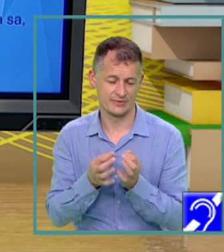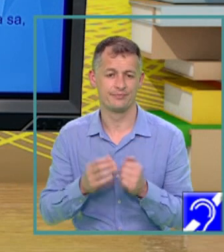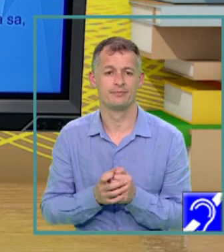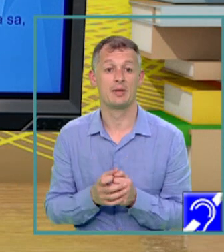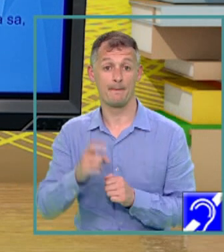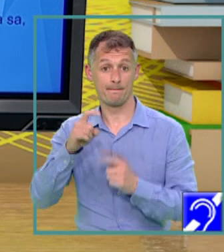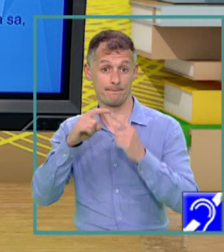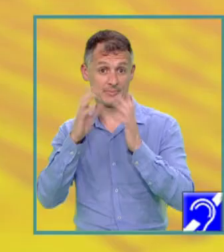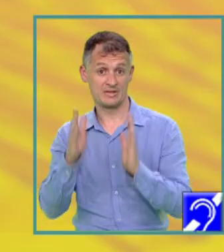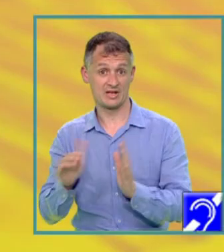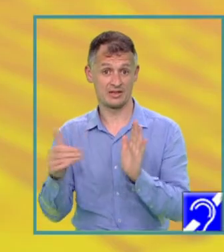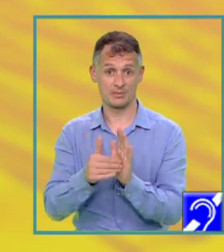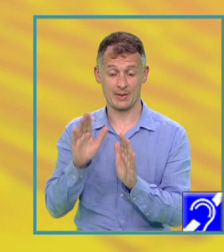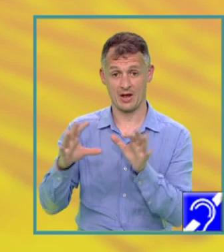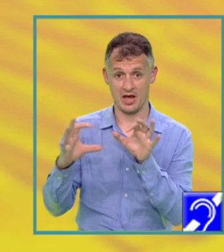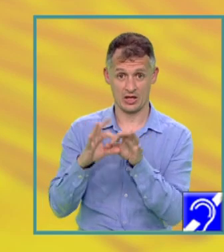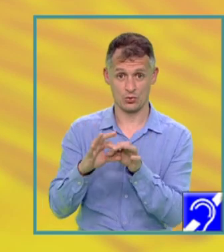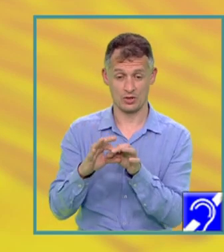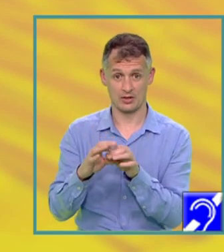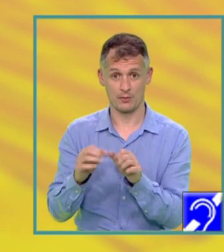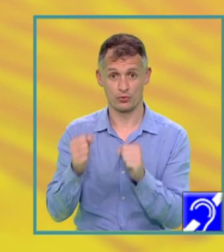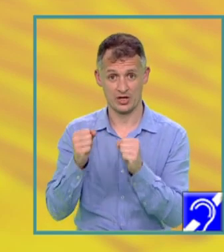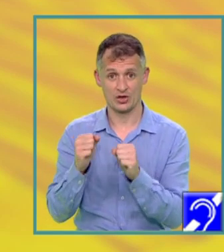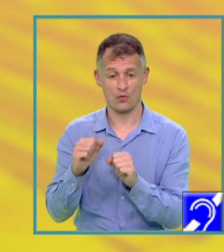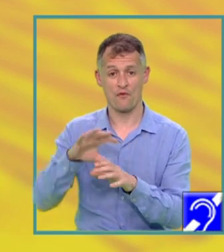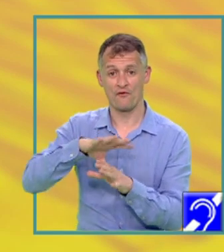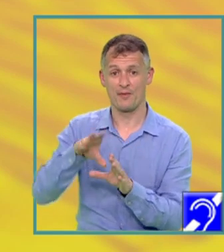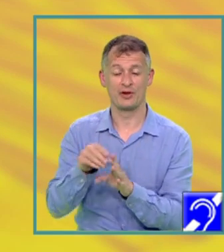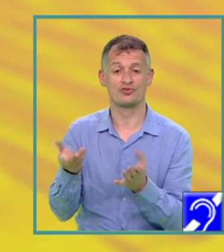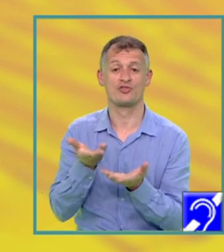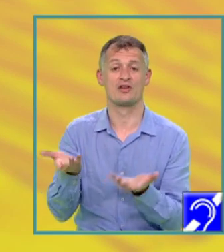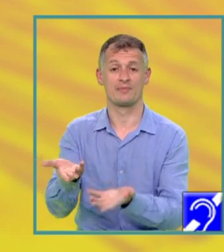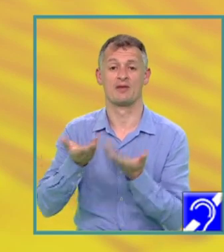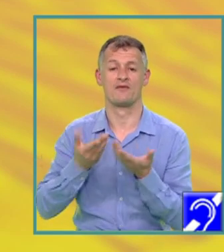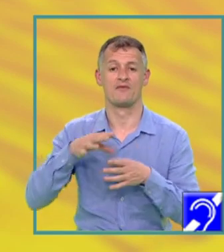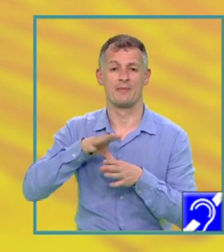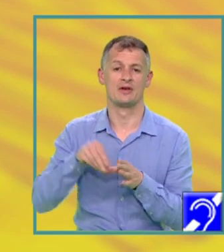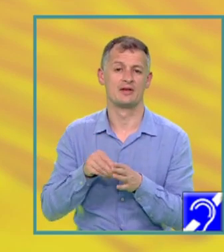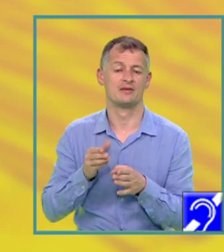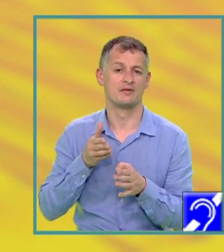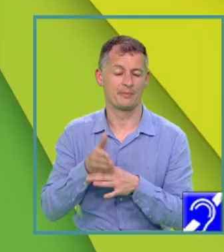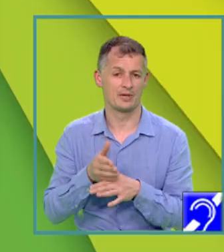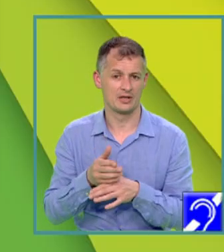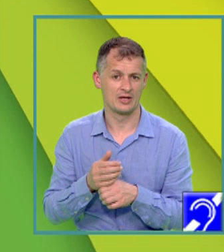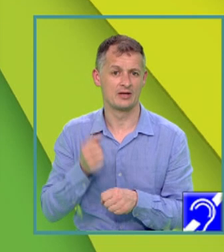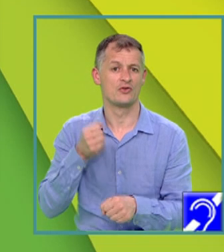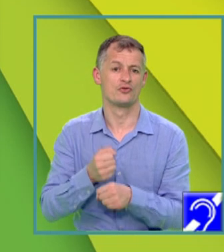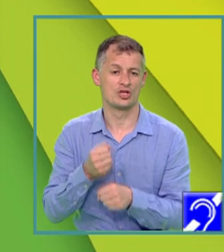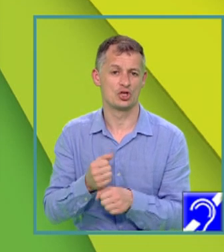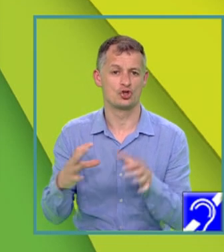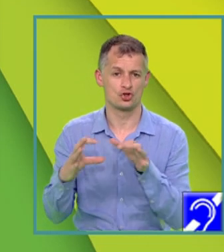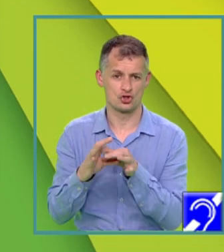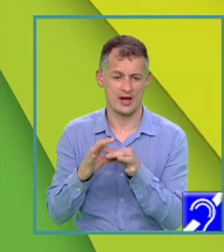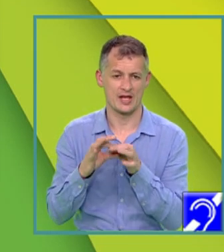o legătură strânsă cu familia. Ceea ce îmi furnizează mie familia prin intermediul funcției de socializare, trebuie